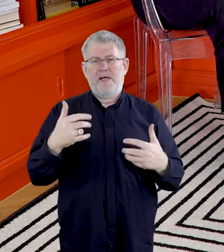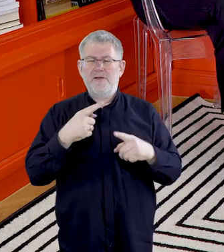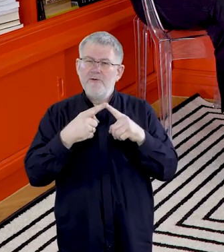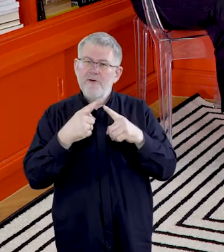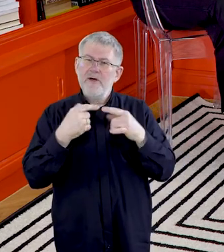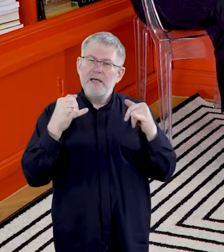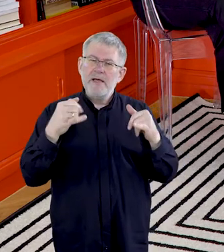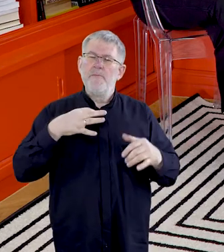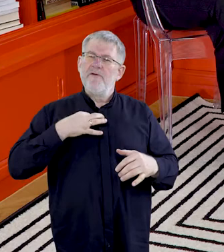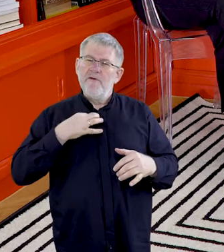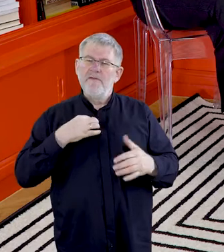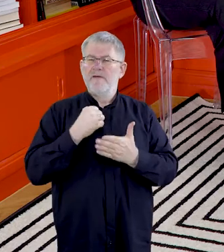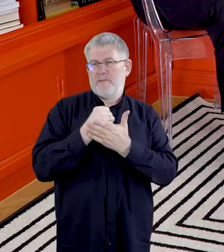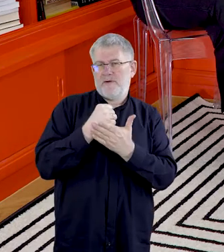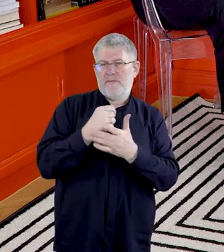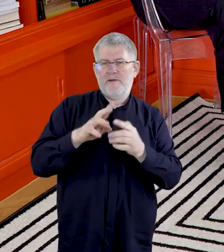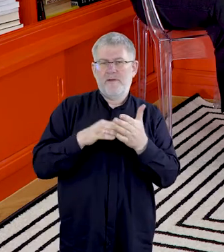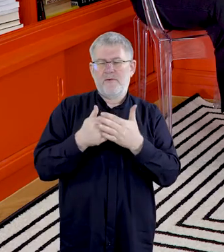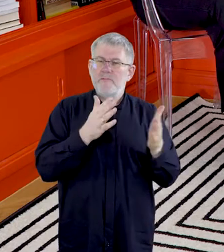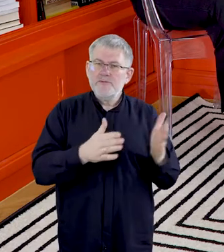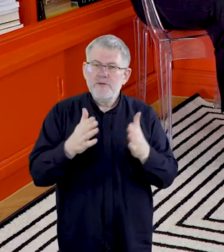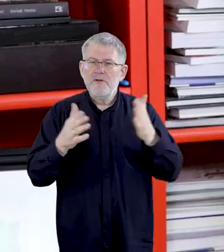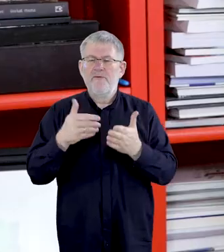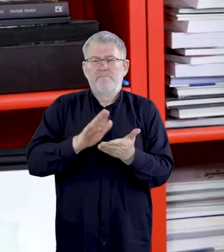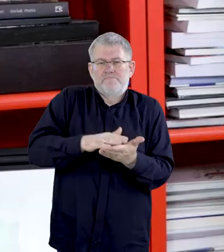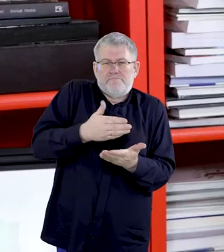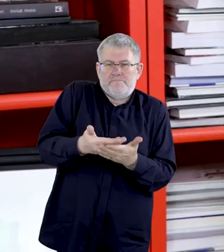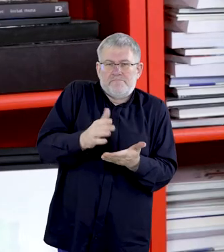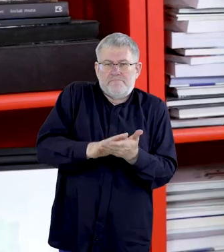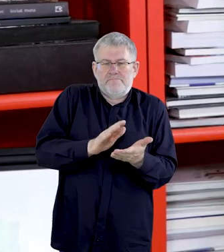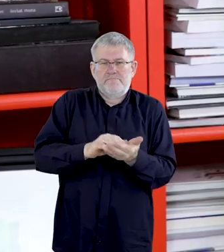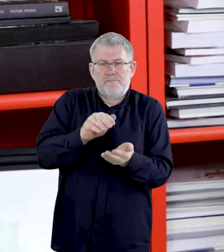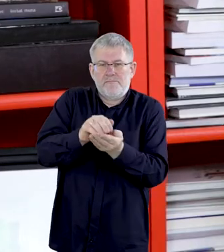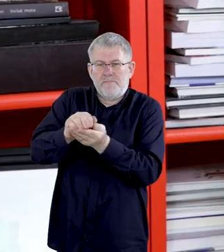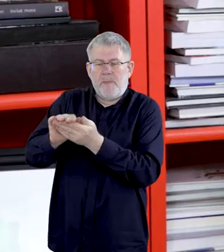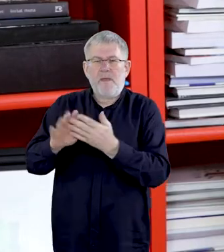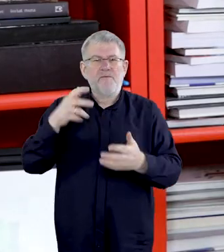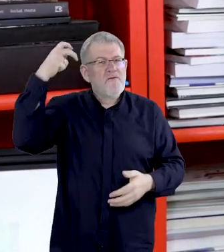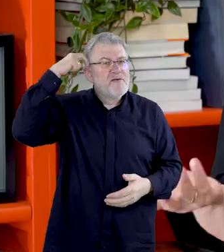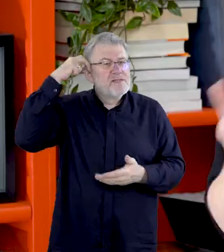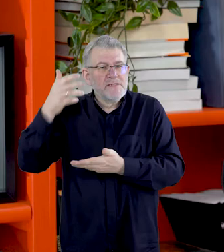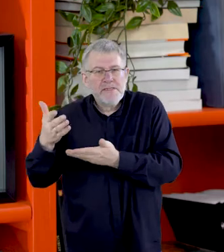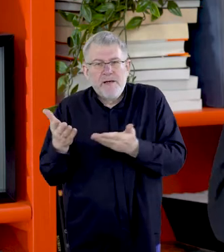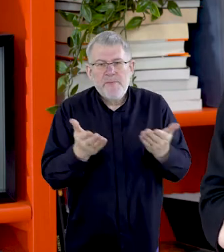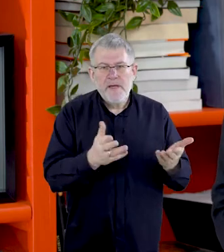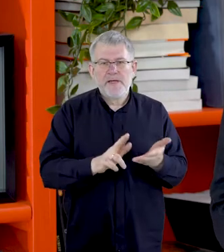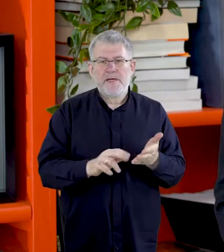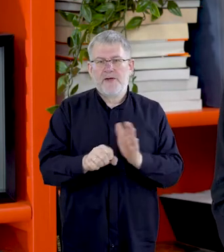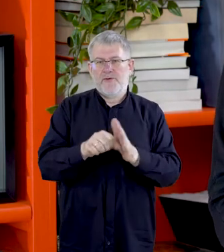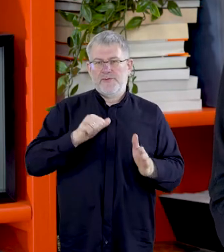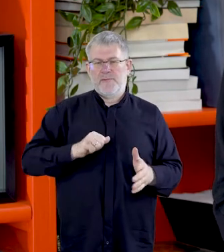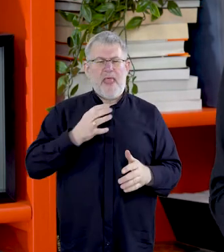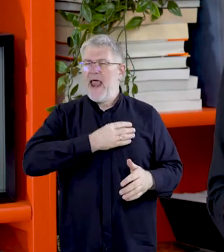troszeczkę takiej sferze prywatności, to znaczy jak przygotowywał hamburgery i powiedział, że Wiśniewski zaprasza do siebie, robi